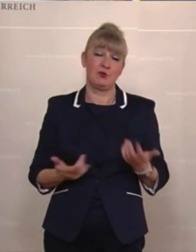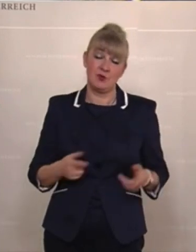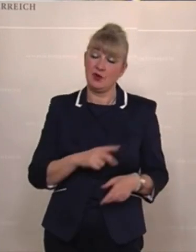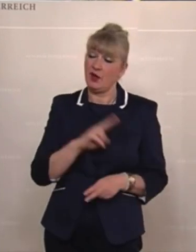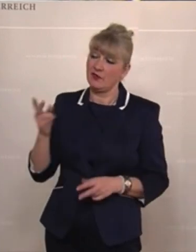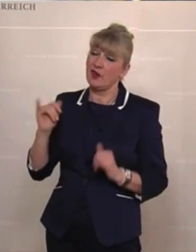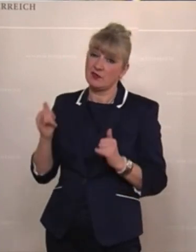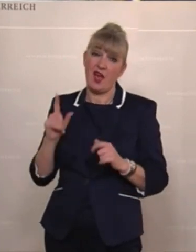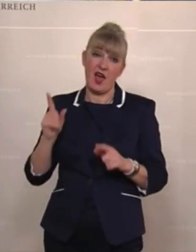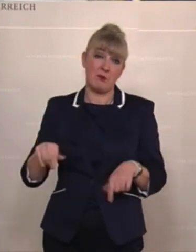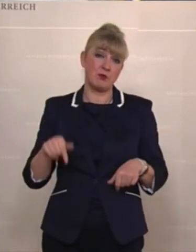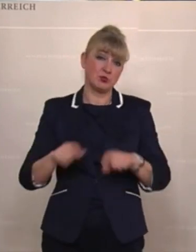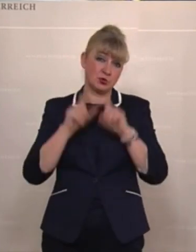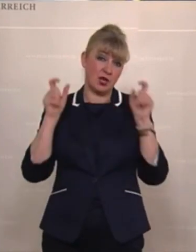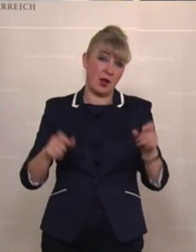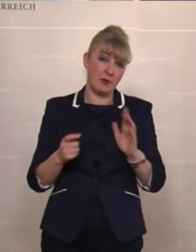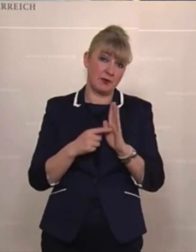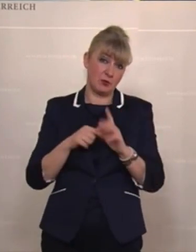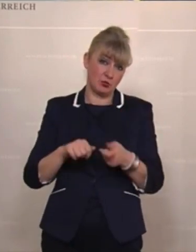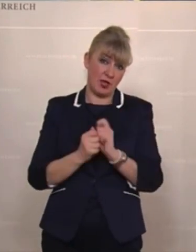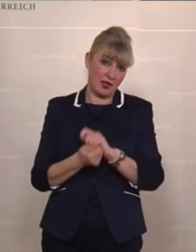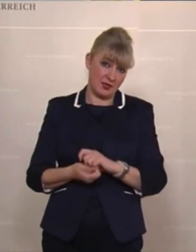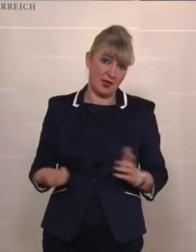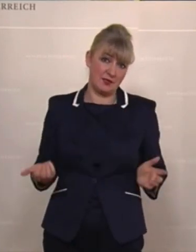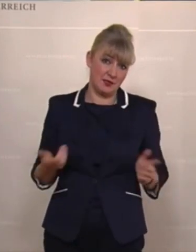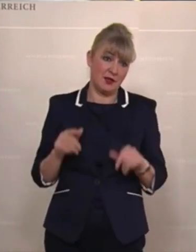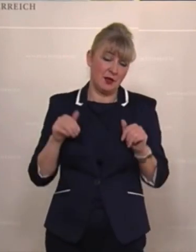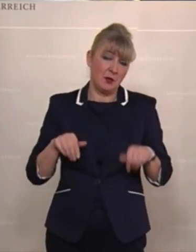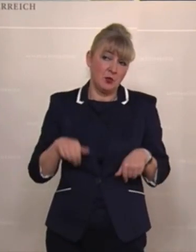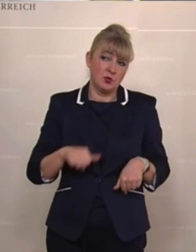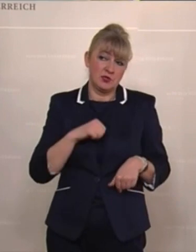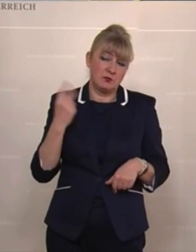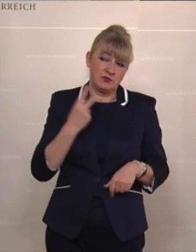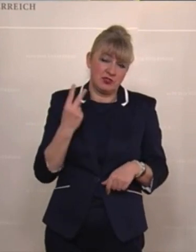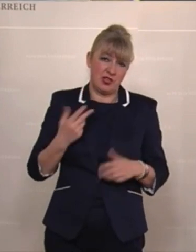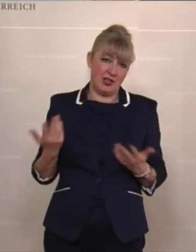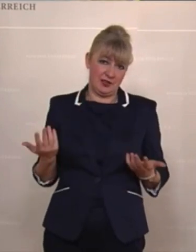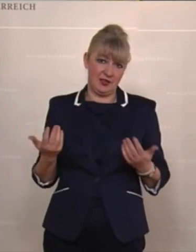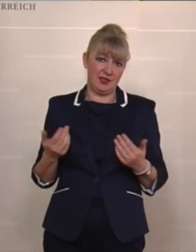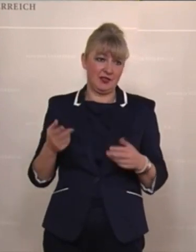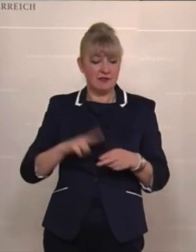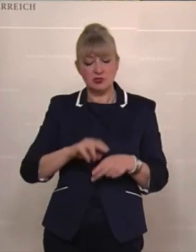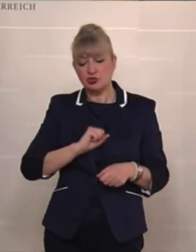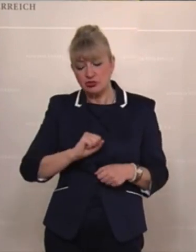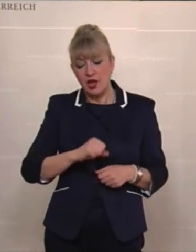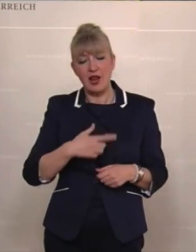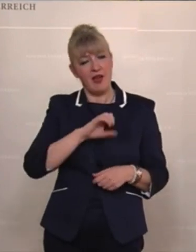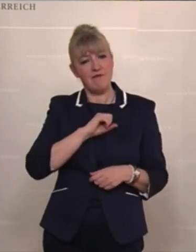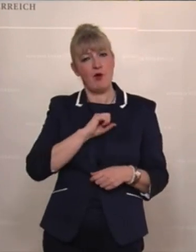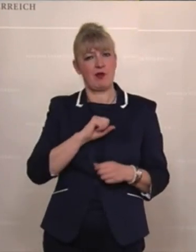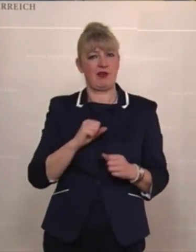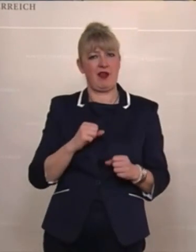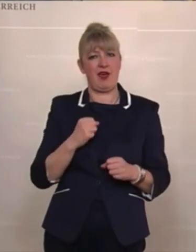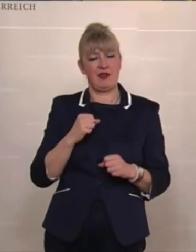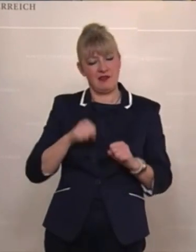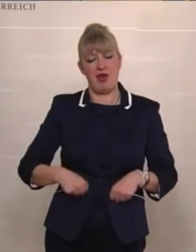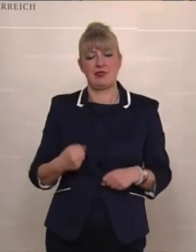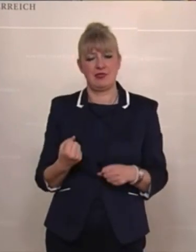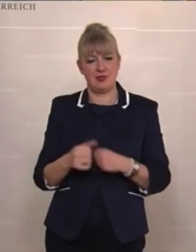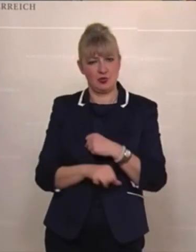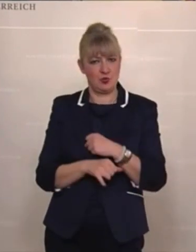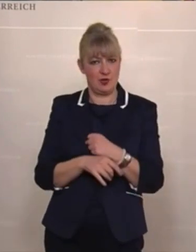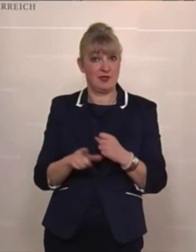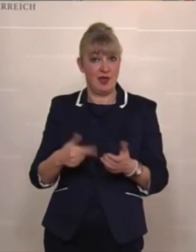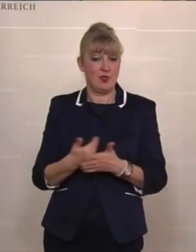Sie die Rahmenbedingungen verändern und es sollte eine Selbstverständlichkeit sein, dass man zügig und erfolgreich studieren kann. Und das, mit